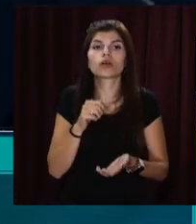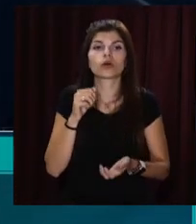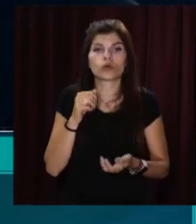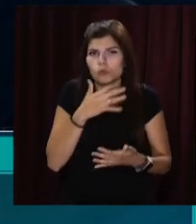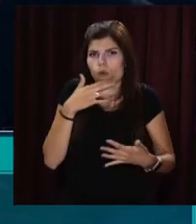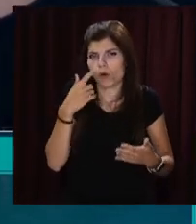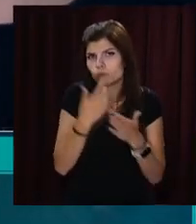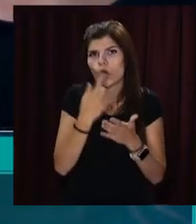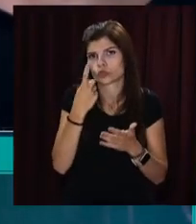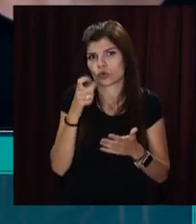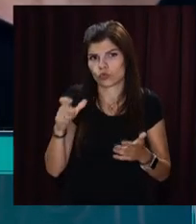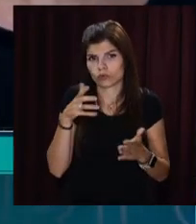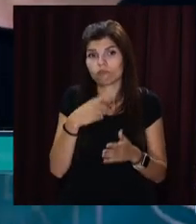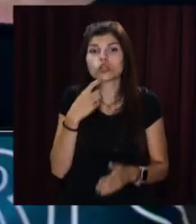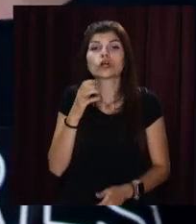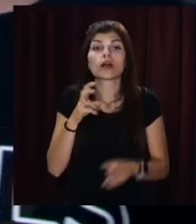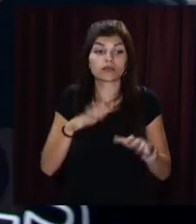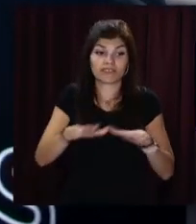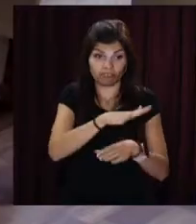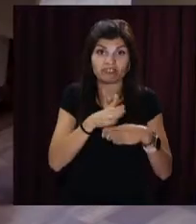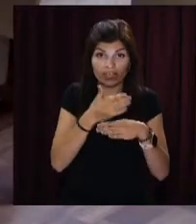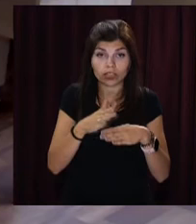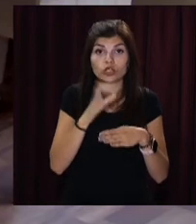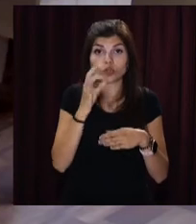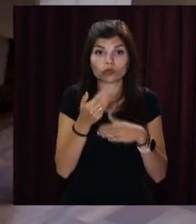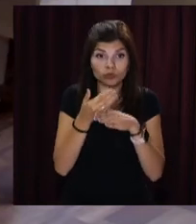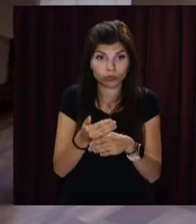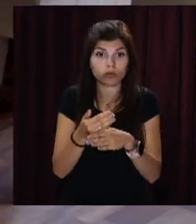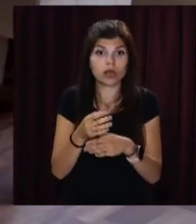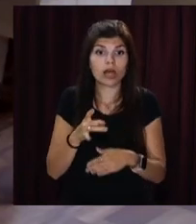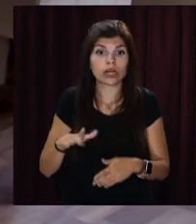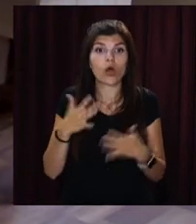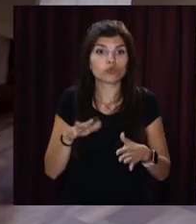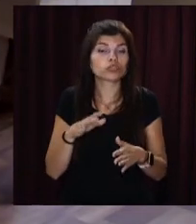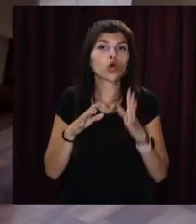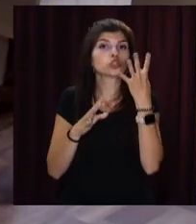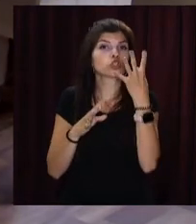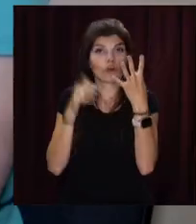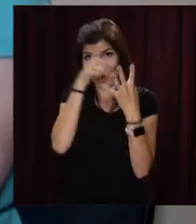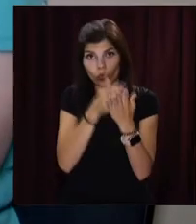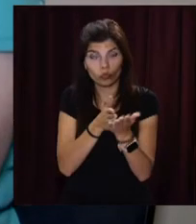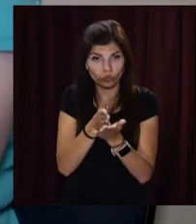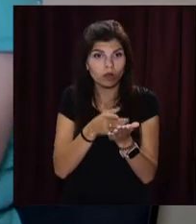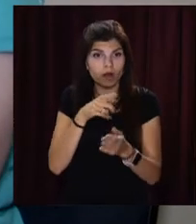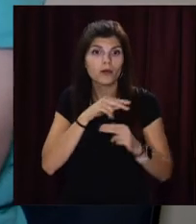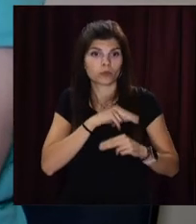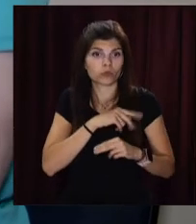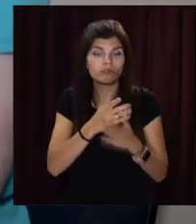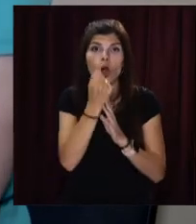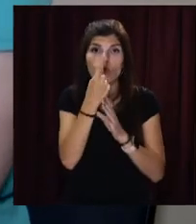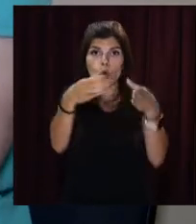територіального центру Південного району працює вже 4-й рік. При відділенні функціонує 11 гуртків. В